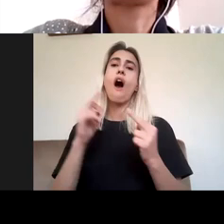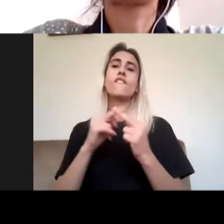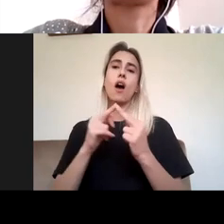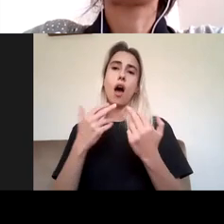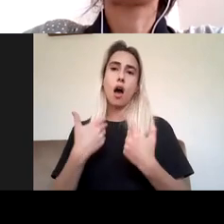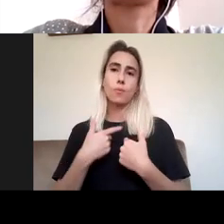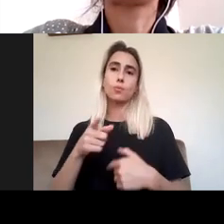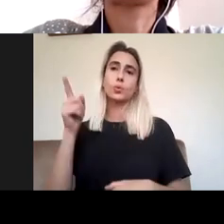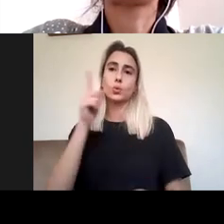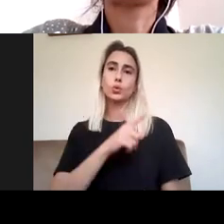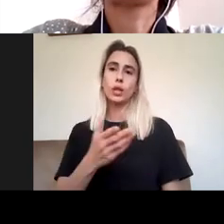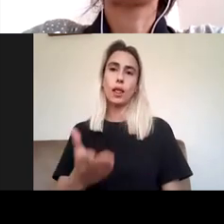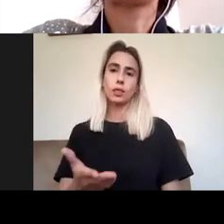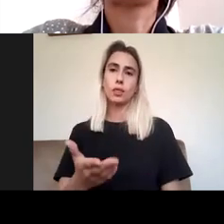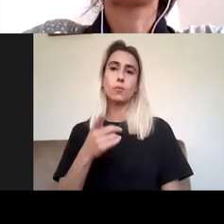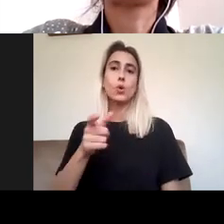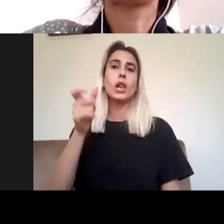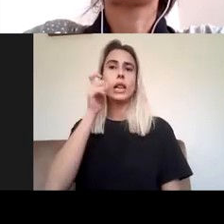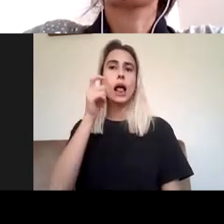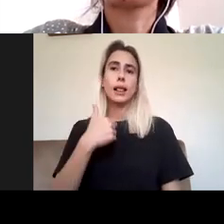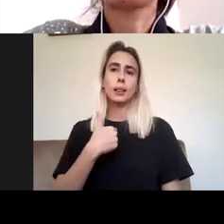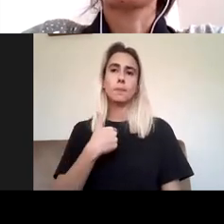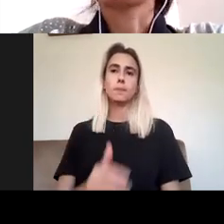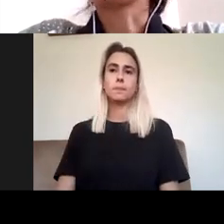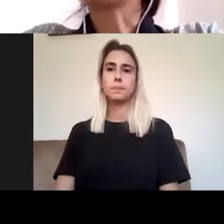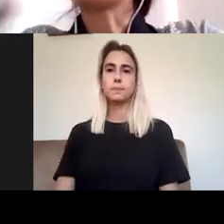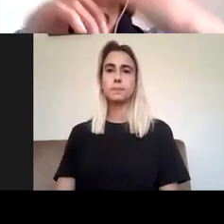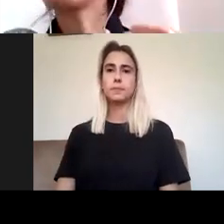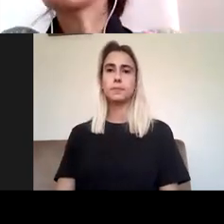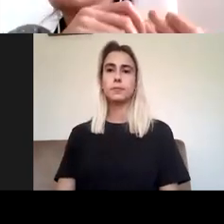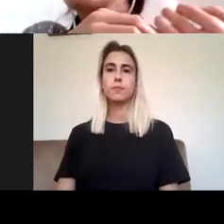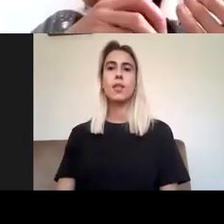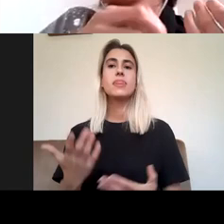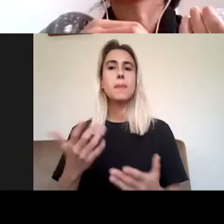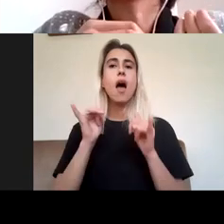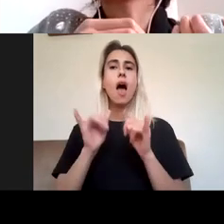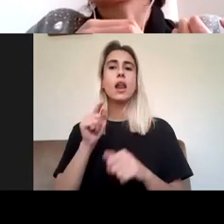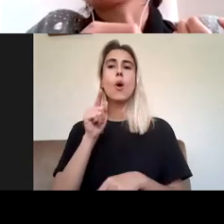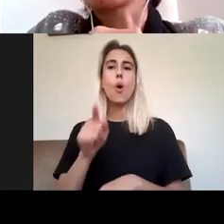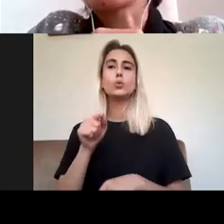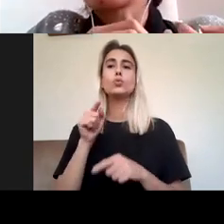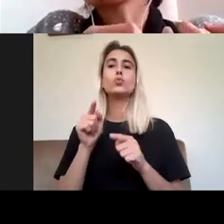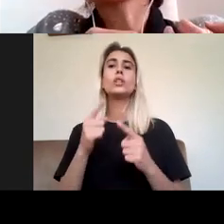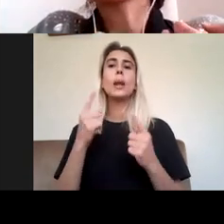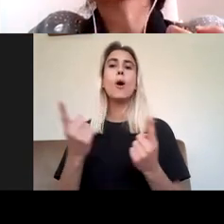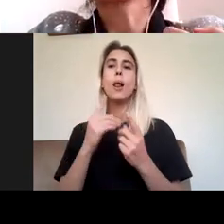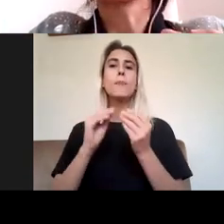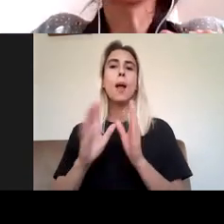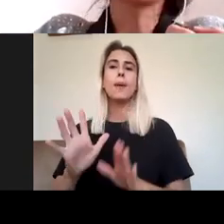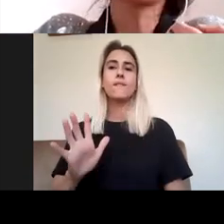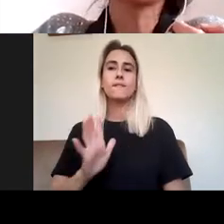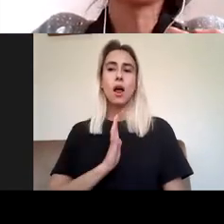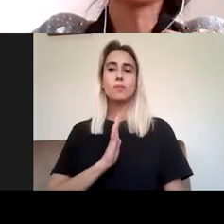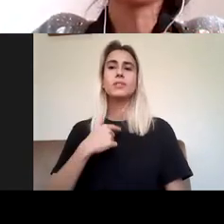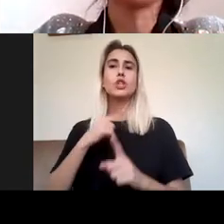bu yüzden. Ya buna da dikkat çekmek istedim. Tabii aynen öyle. Zaten şurada şöyle bir problem var. Yani biz